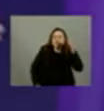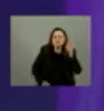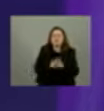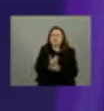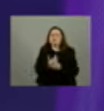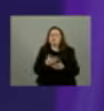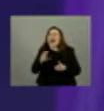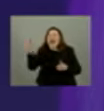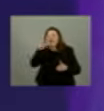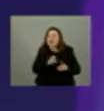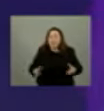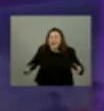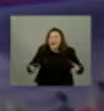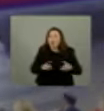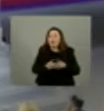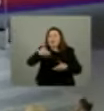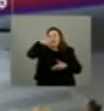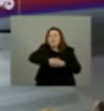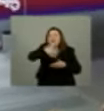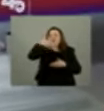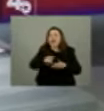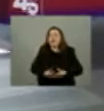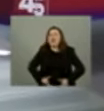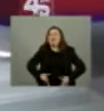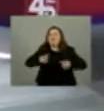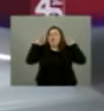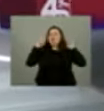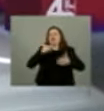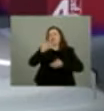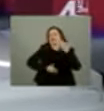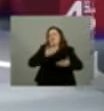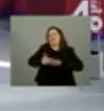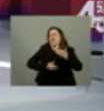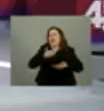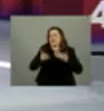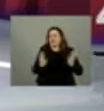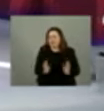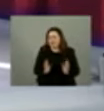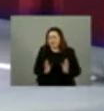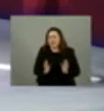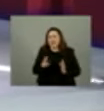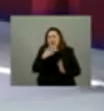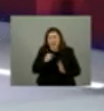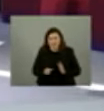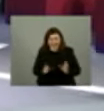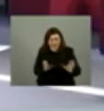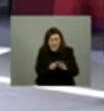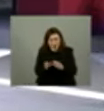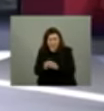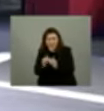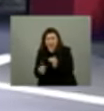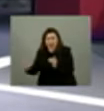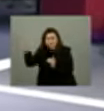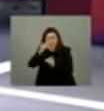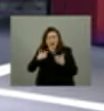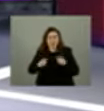είναι μονόδρομος. Ο ΣΥΡΙΖΑ αυτή τη στιγμή και πριν την παρέμβαση Τσίπρα και τώρα μετά την παρέμβαση πόσο μάλλον, είναι ένα διχασμένο